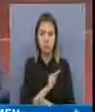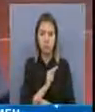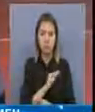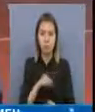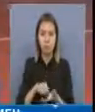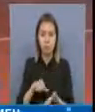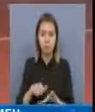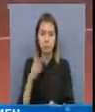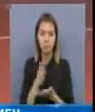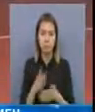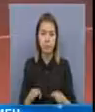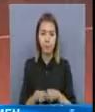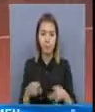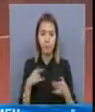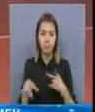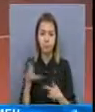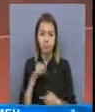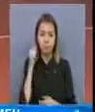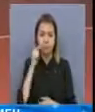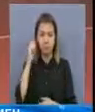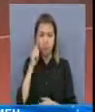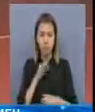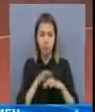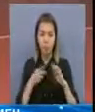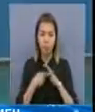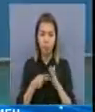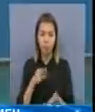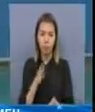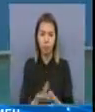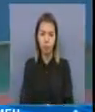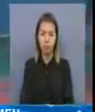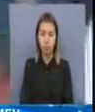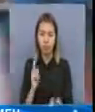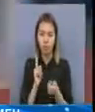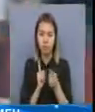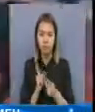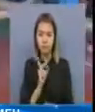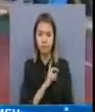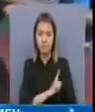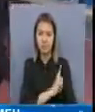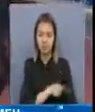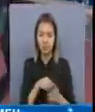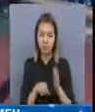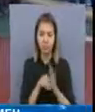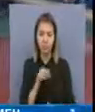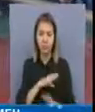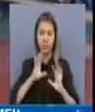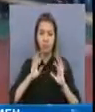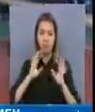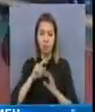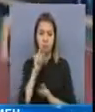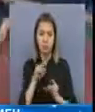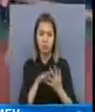қызметкерлер қатысуда. Мұндай шараларды ай сайын өткізуді жоспарлап отырмыз. Кездесу барысында мықтылар анықталды. Волейбол сайысында